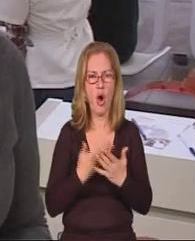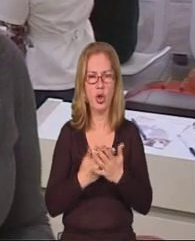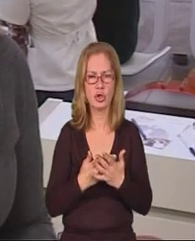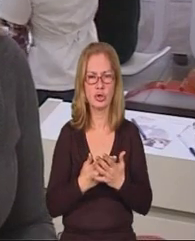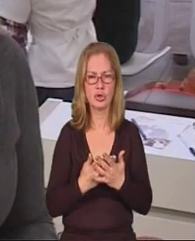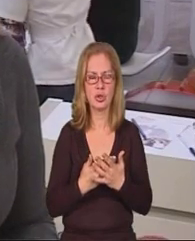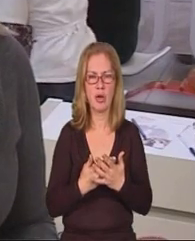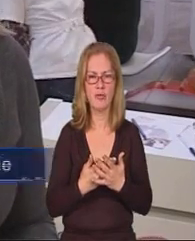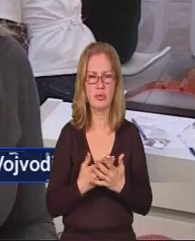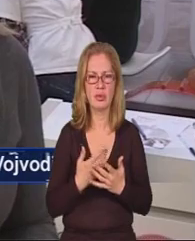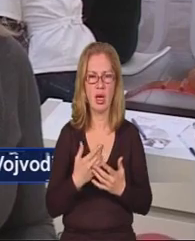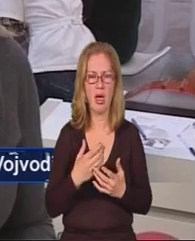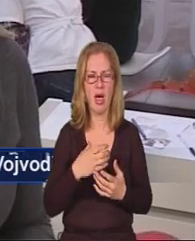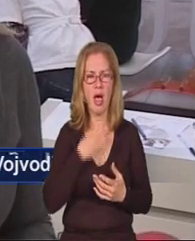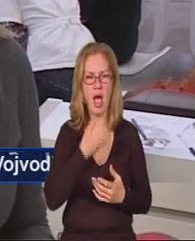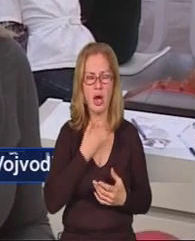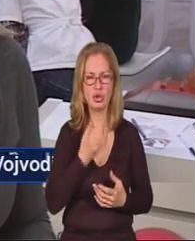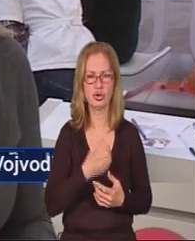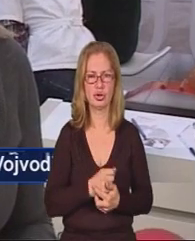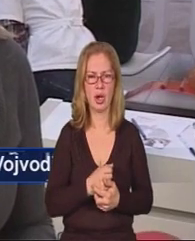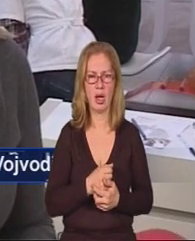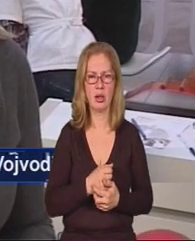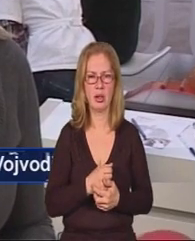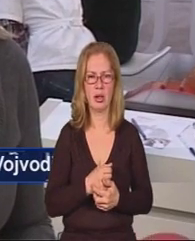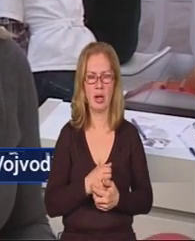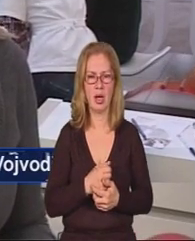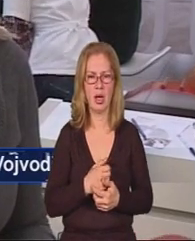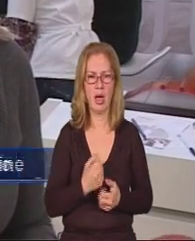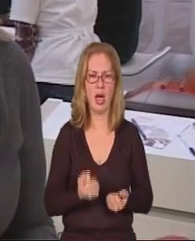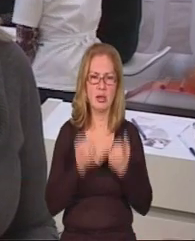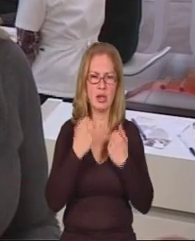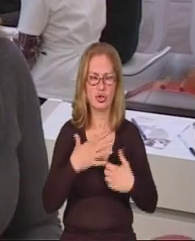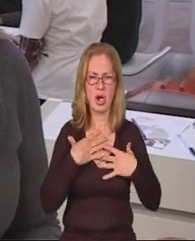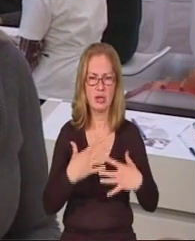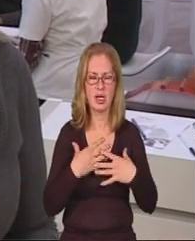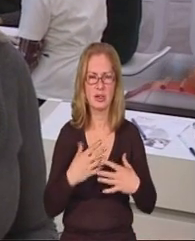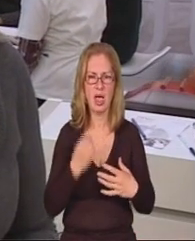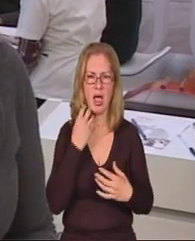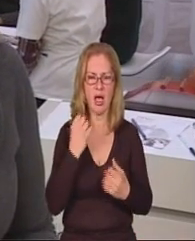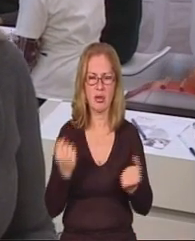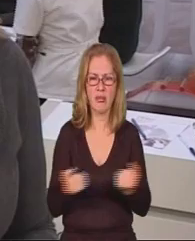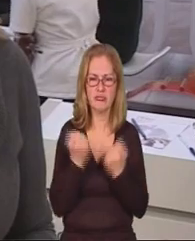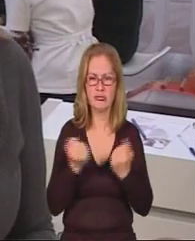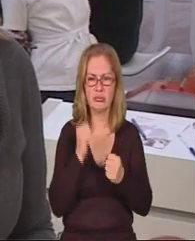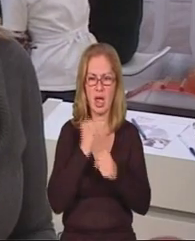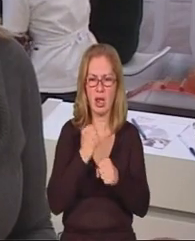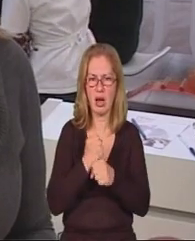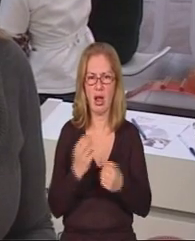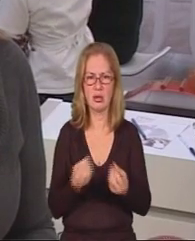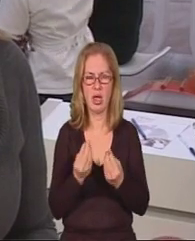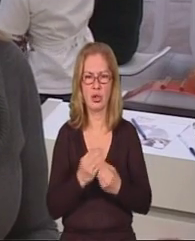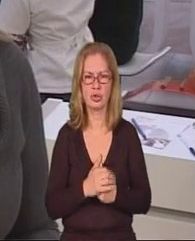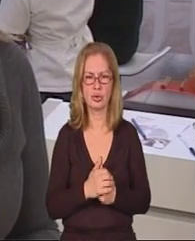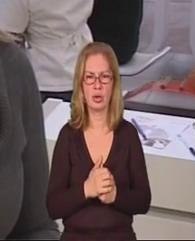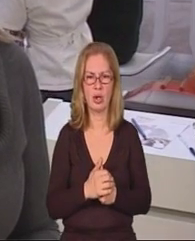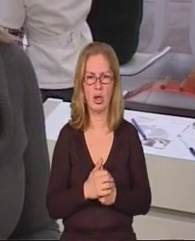Osnovni simptome ove bolesti jesu kašalj, iskašljavanje, otežano disanje pri fizičkoj aktivnosti, na primjer pri